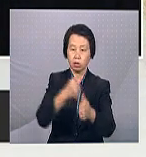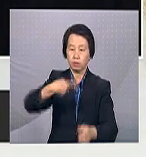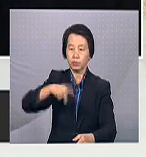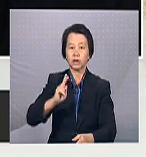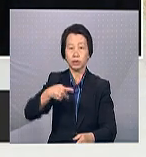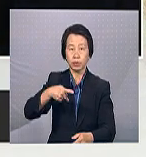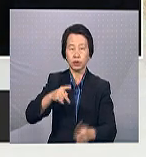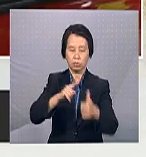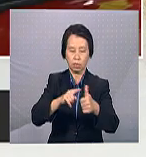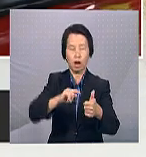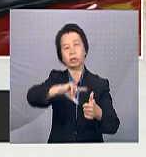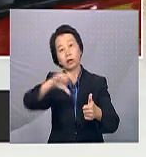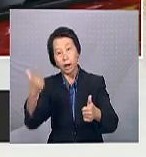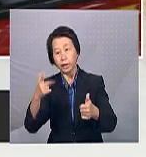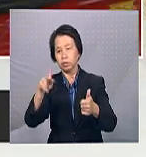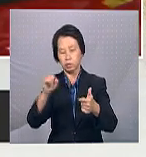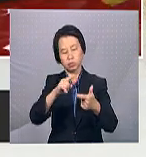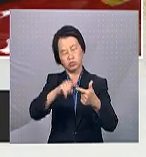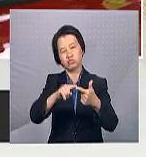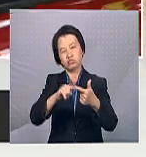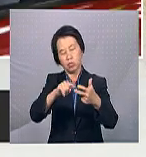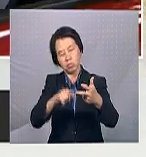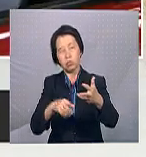kes-kes lain yang merekanya